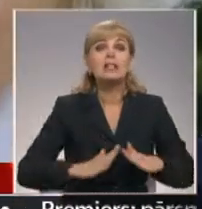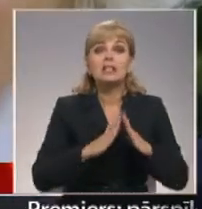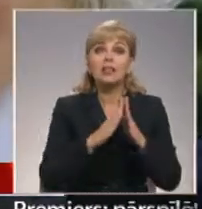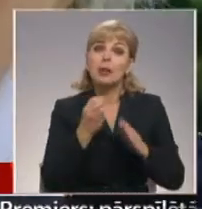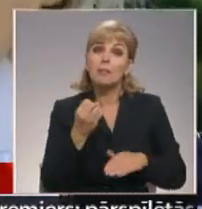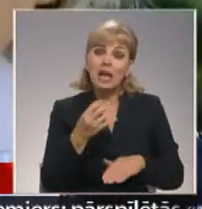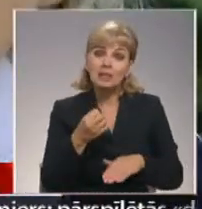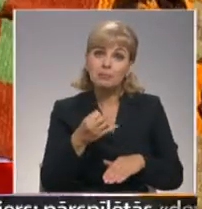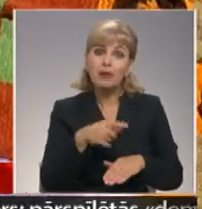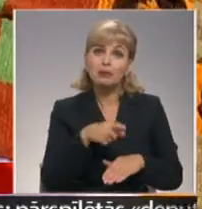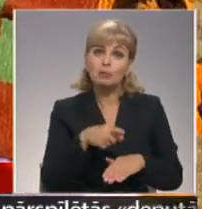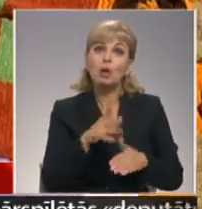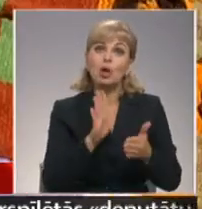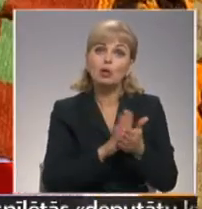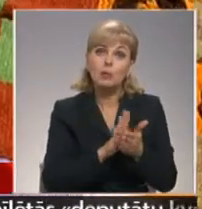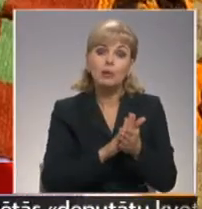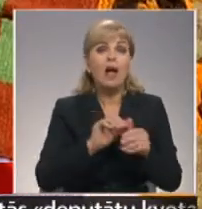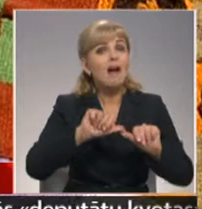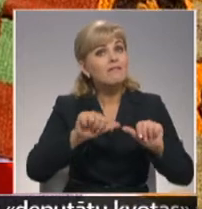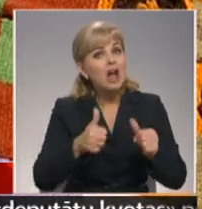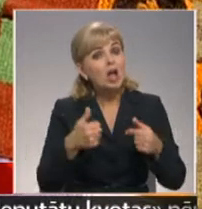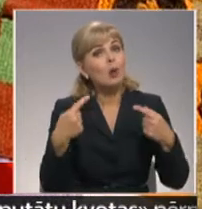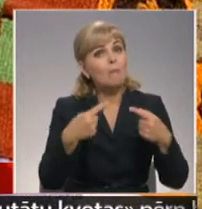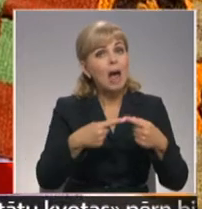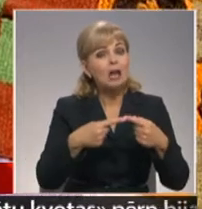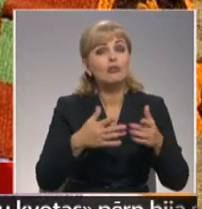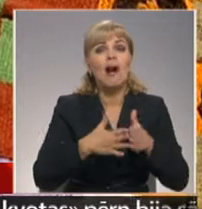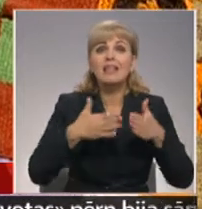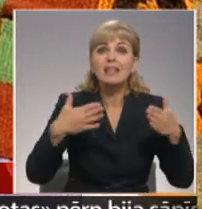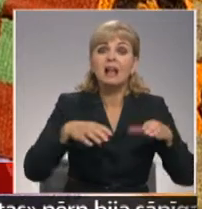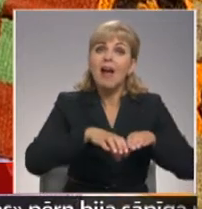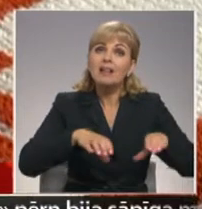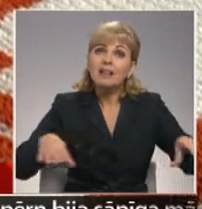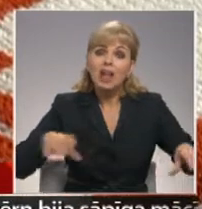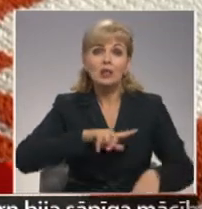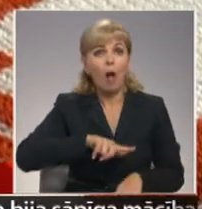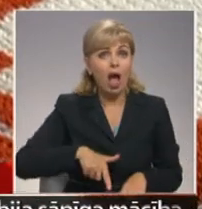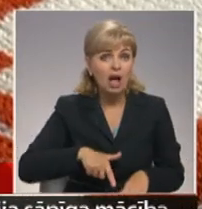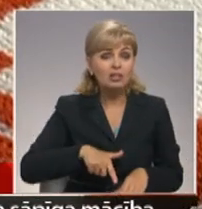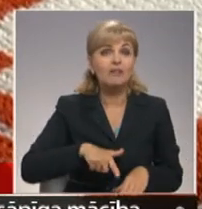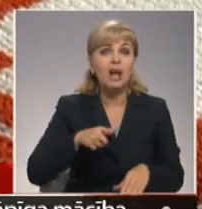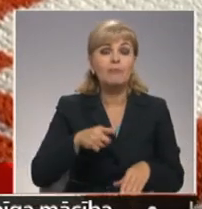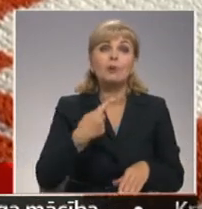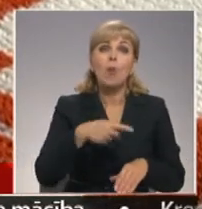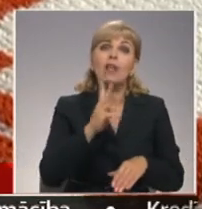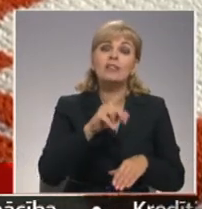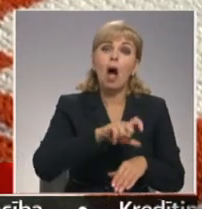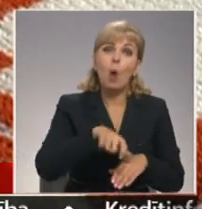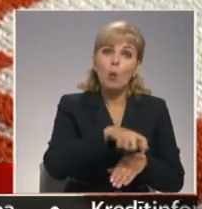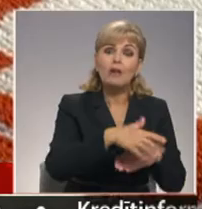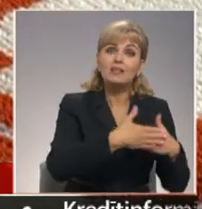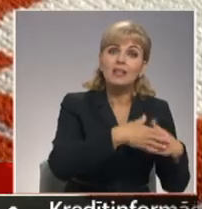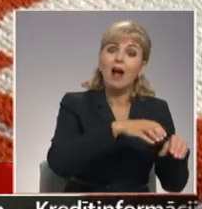15. Jubileju. Musturdeķa veidošanas mērķis ir izveidot lielāko musturdeķi Latvijā, kuru varētu nostiept no viena Daugavas krasta līdz